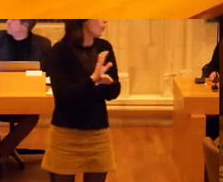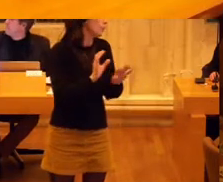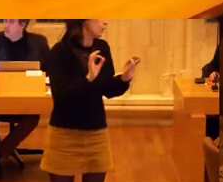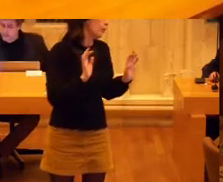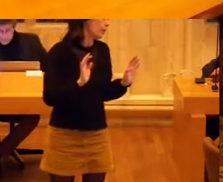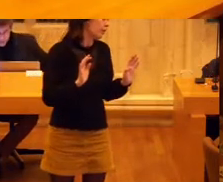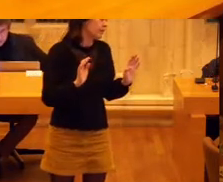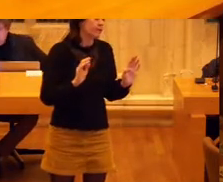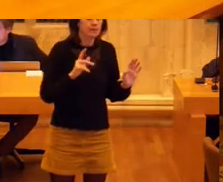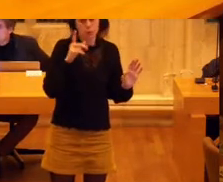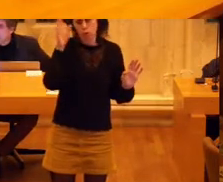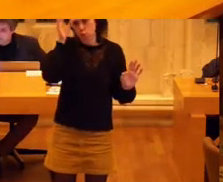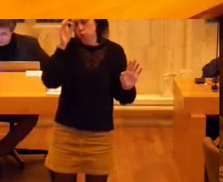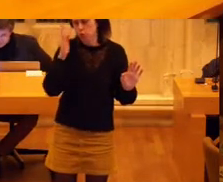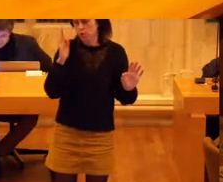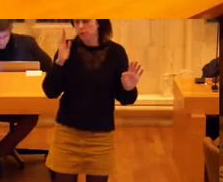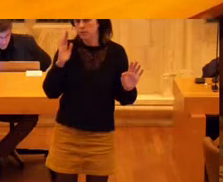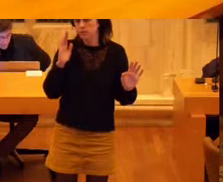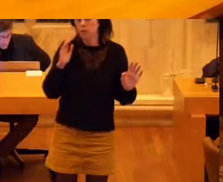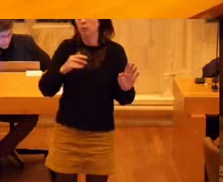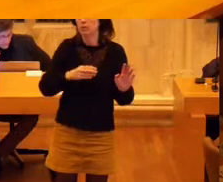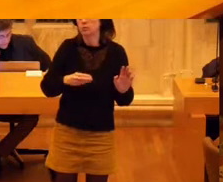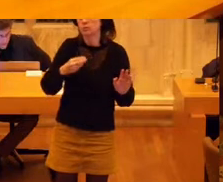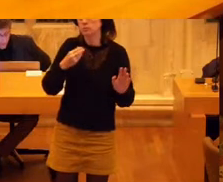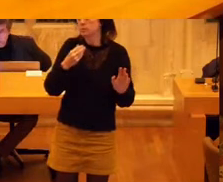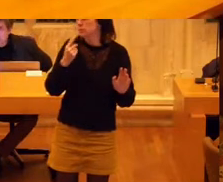Oui, Francis Joly.